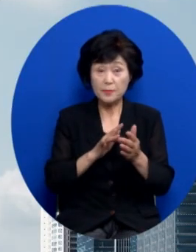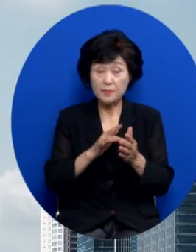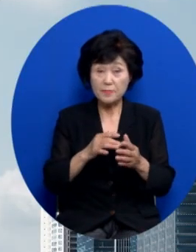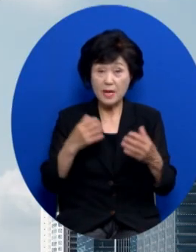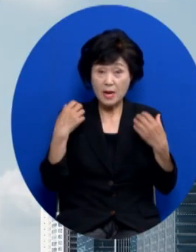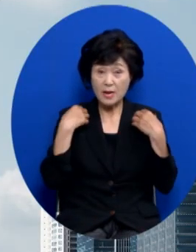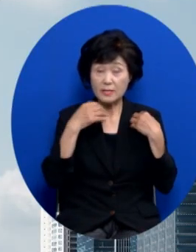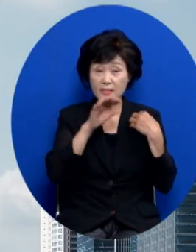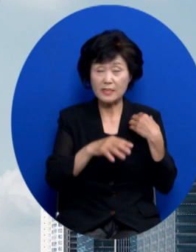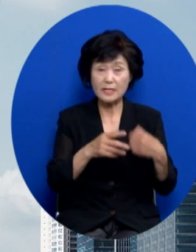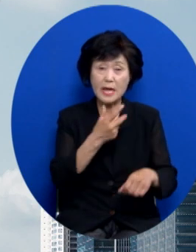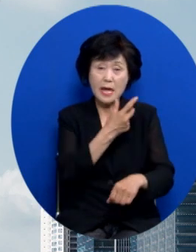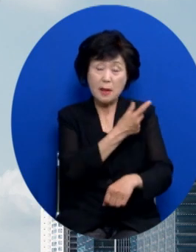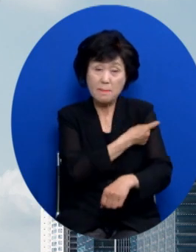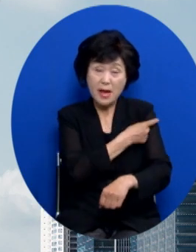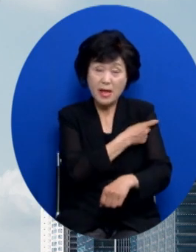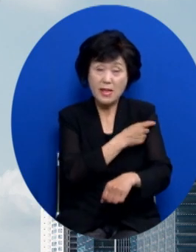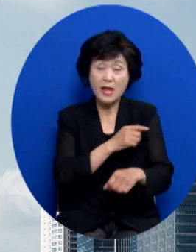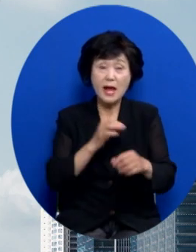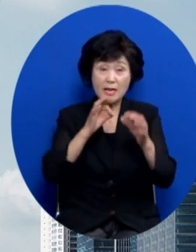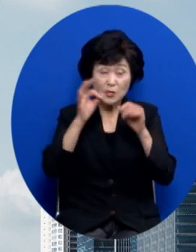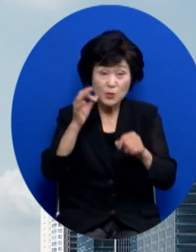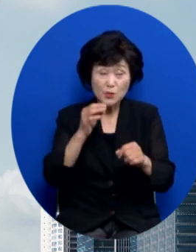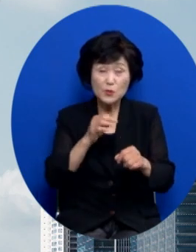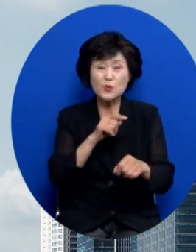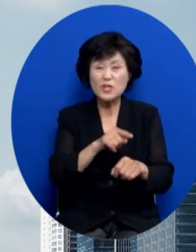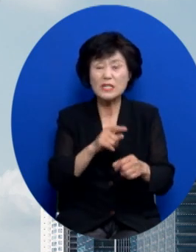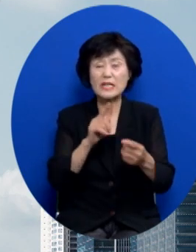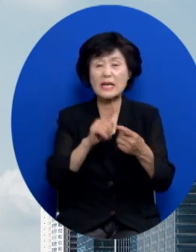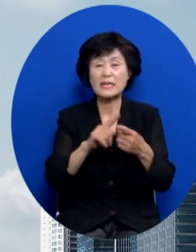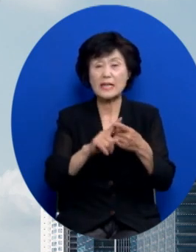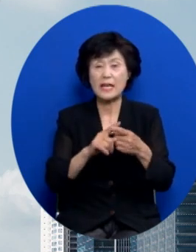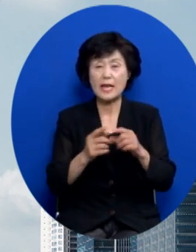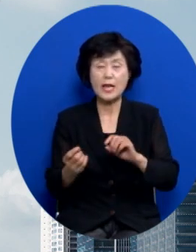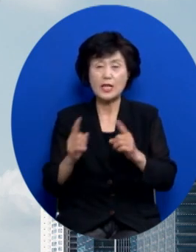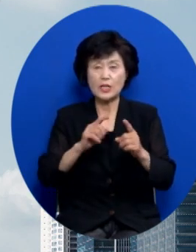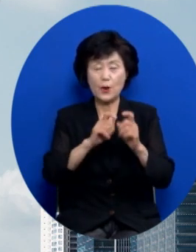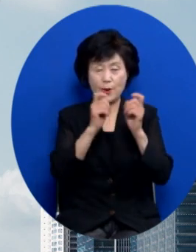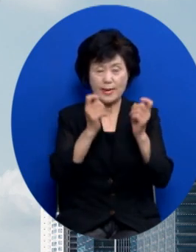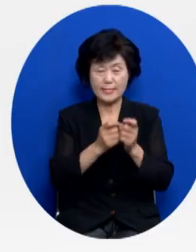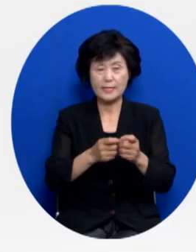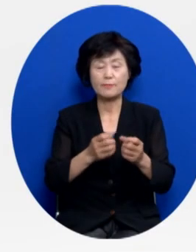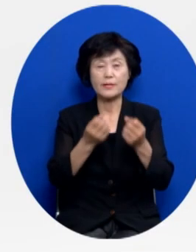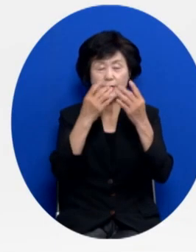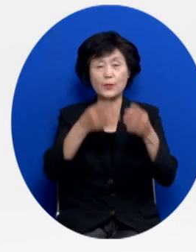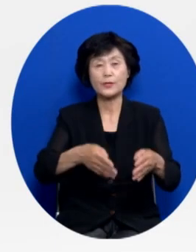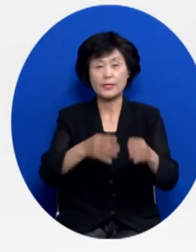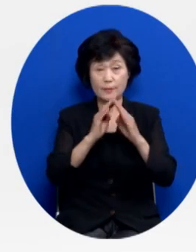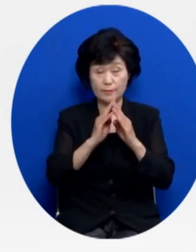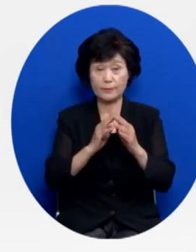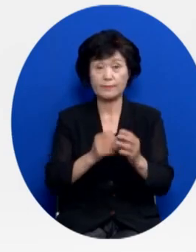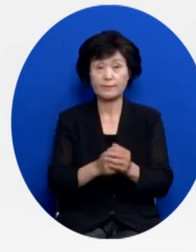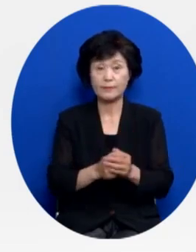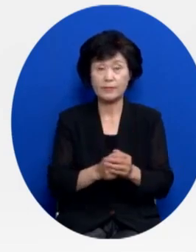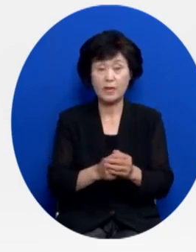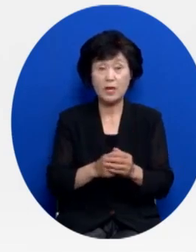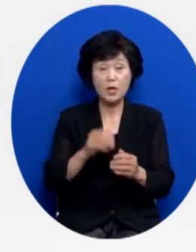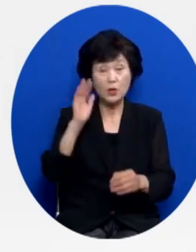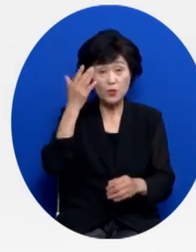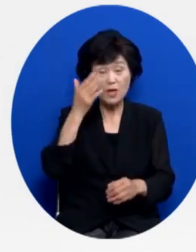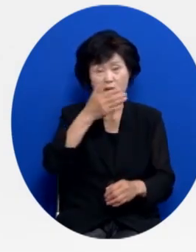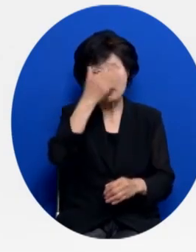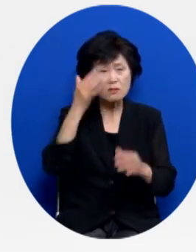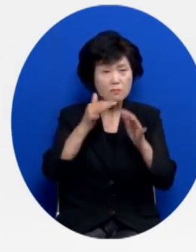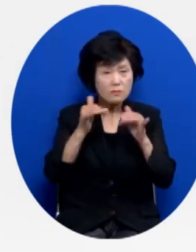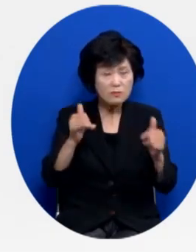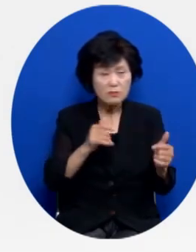식품의약품안전처가 마약류 오남용 예방을 위해 마약 예방 재활팀을 신설합니다. 식약처는 최근 젊은 층에서